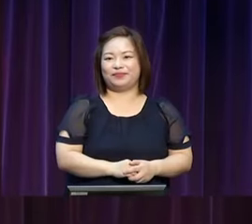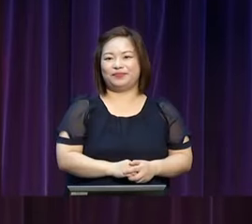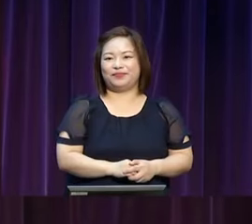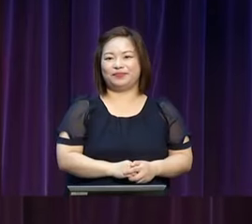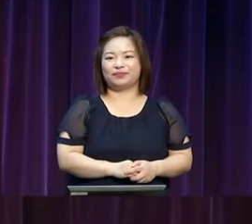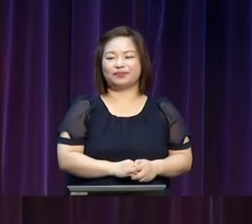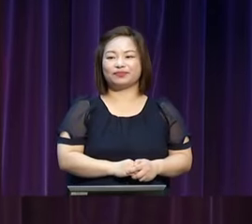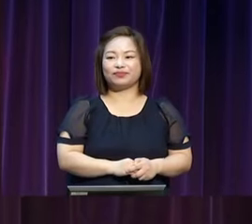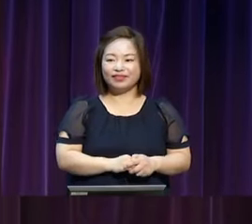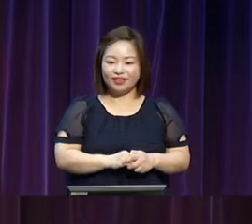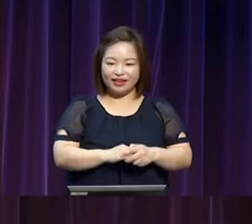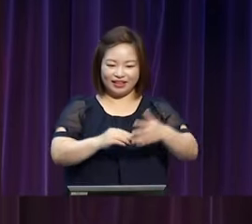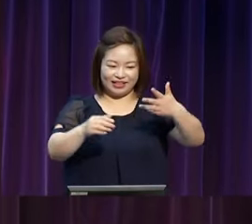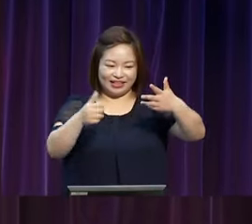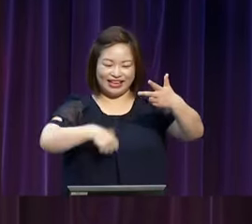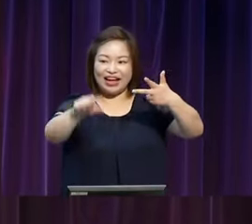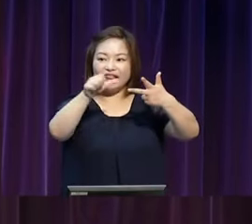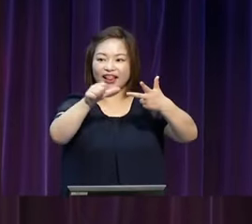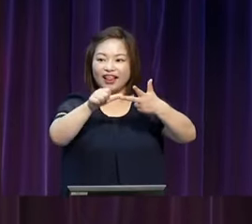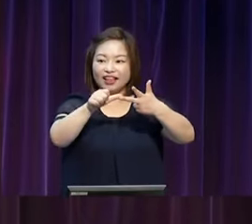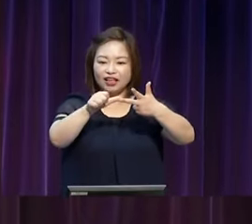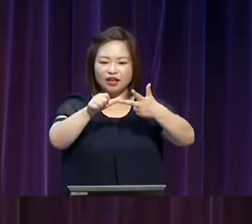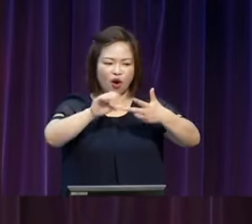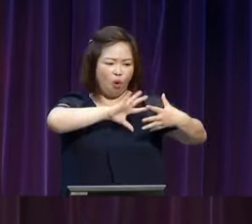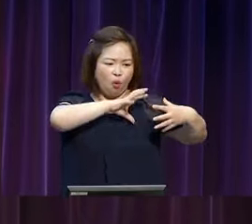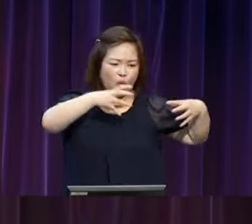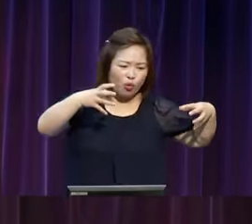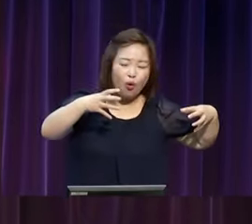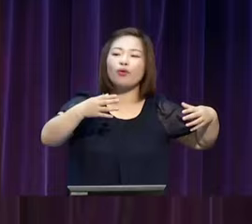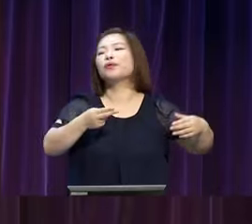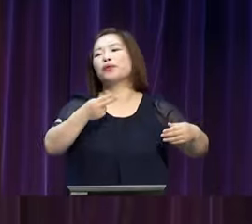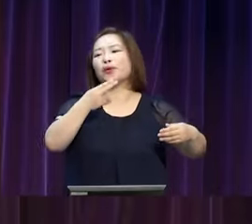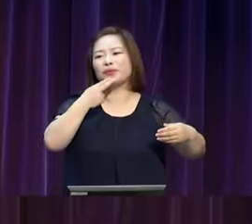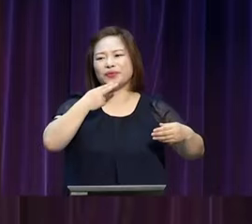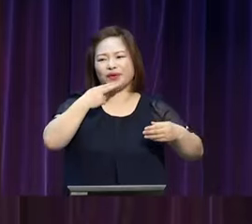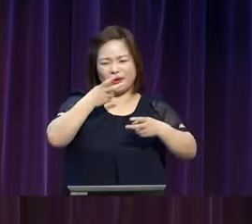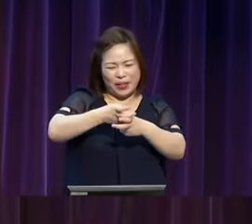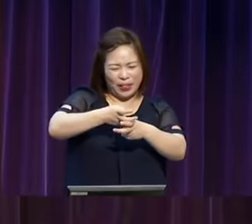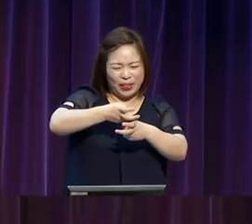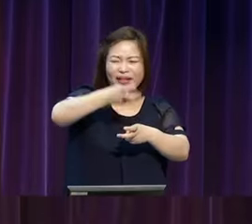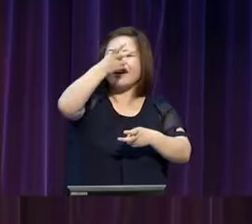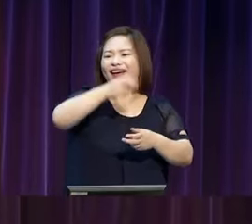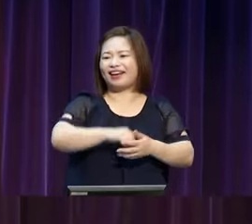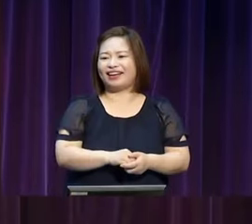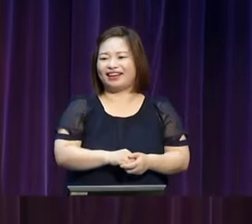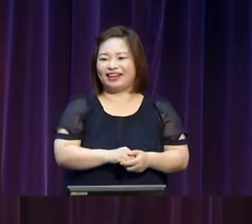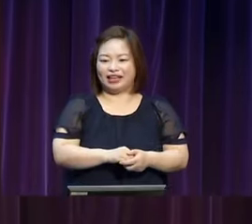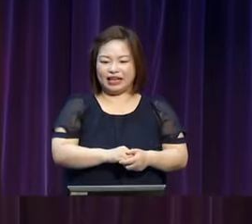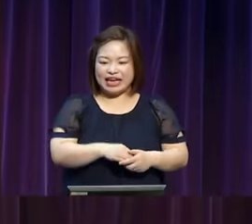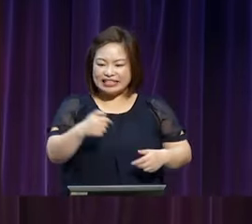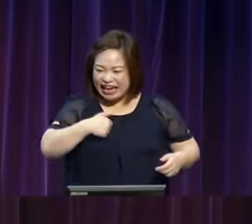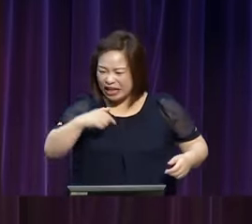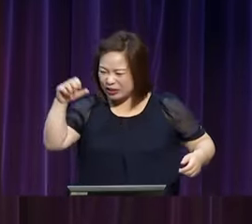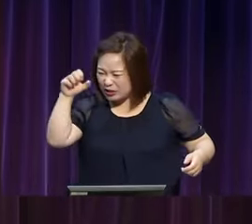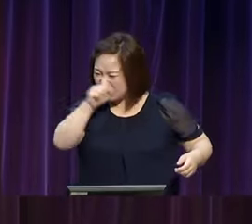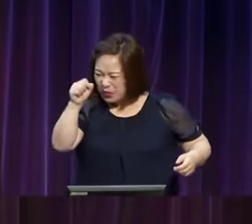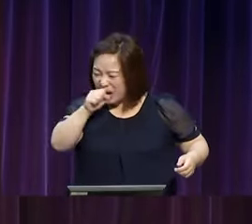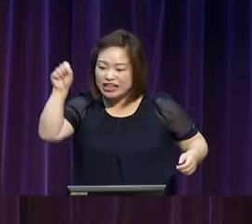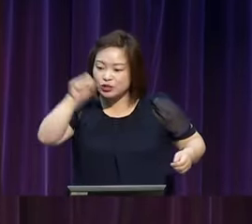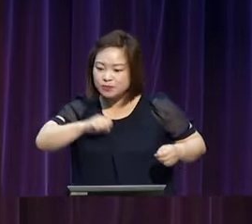얘는 골격이 이렇게 갸름해요. 좋아하는 게 따로 있어. 자기가 좋아하는